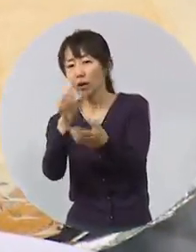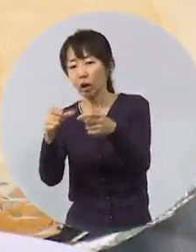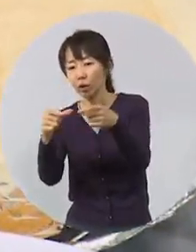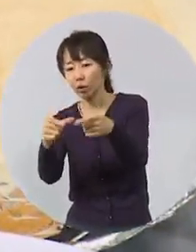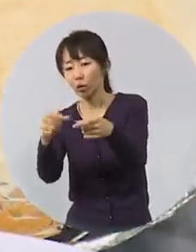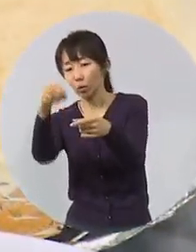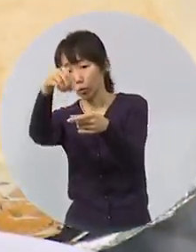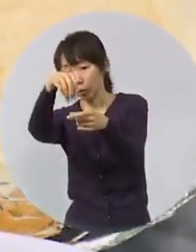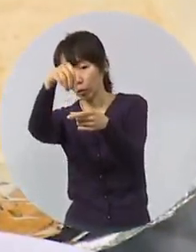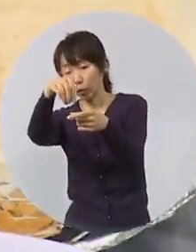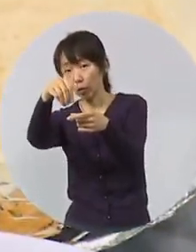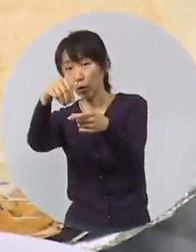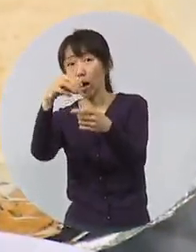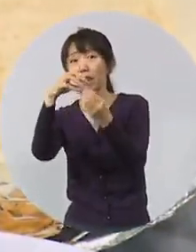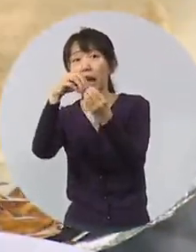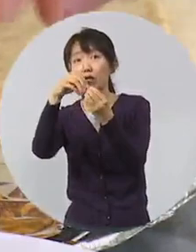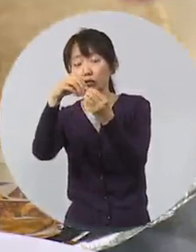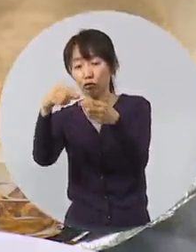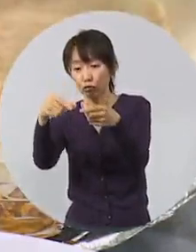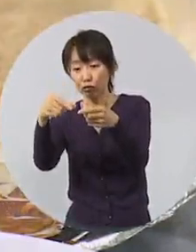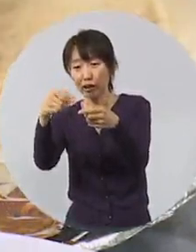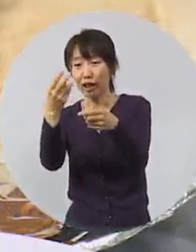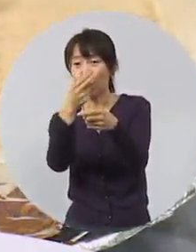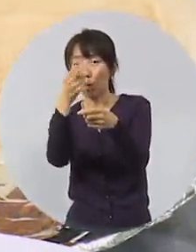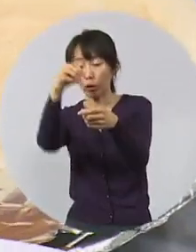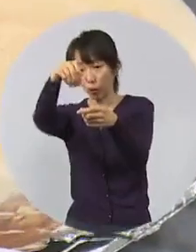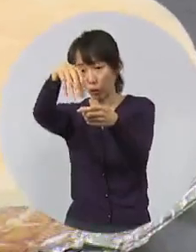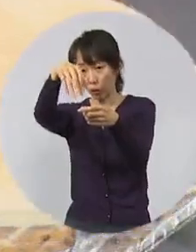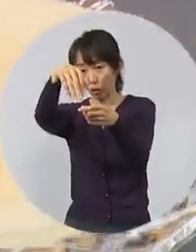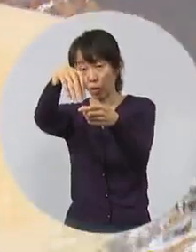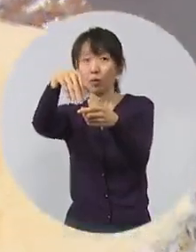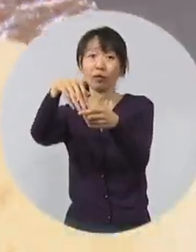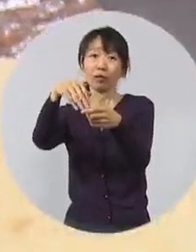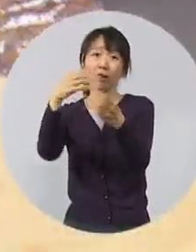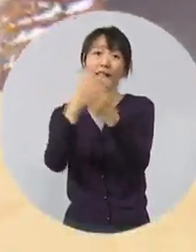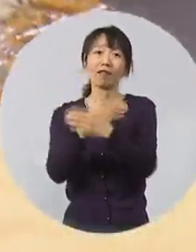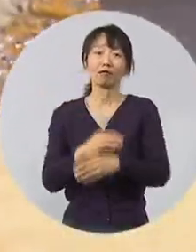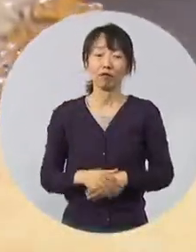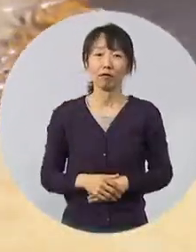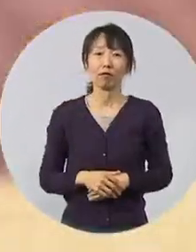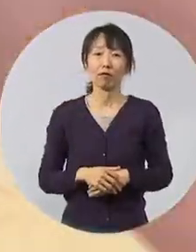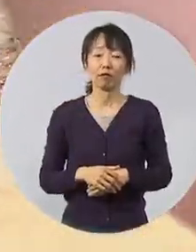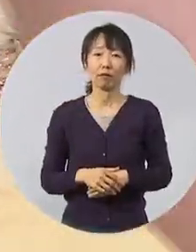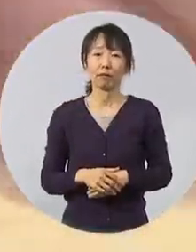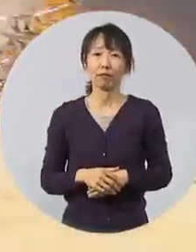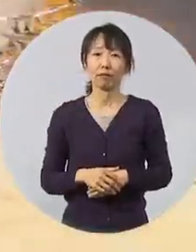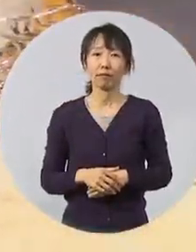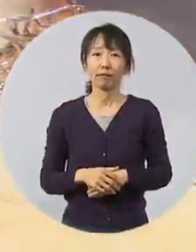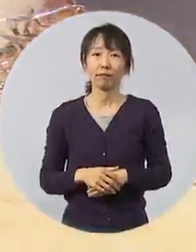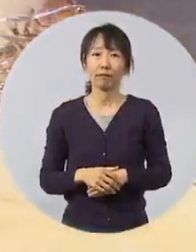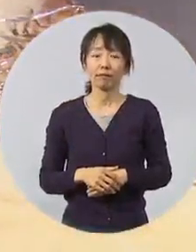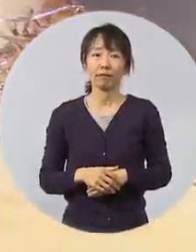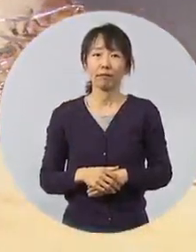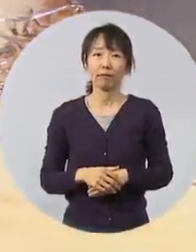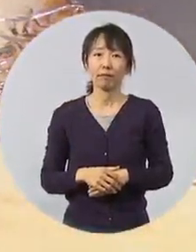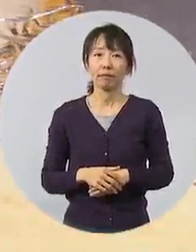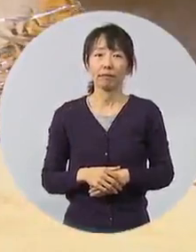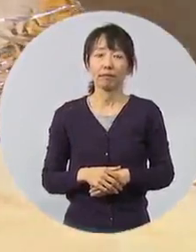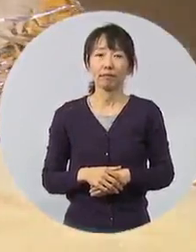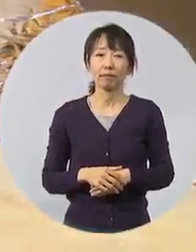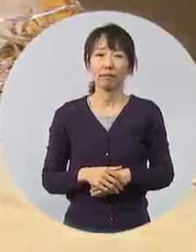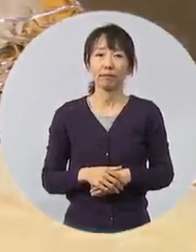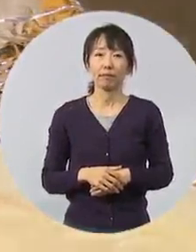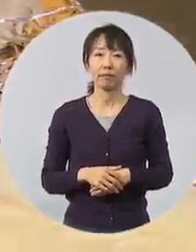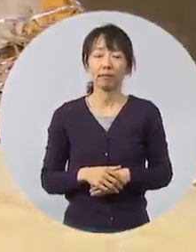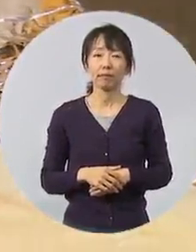なります。 なるほど、ナスにこのトマトの水分がいくわけですね。 はい、 おすごい工夫されてますね。 はい、